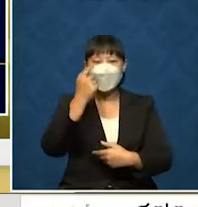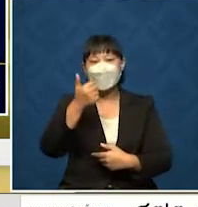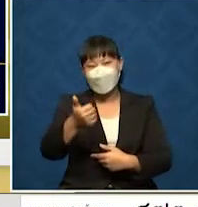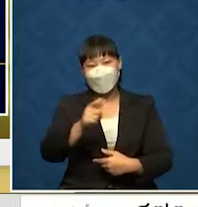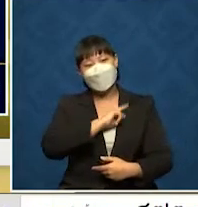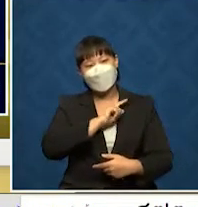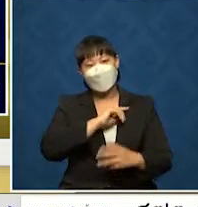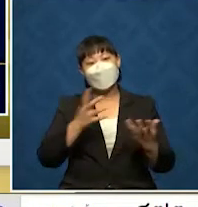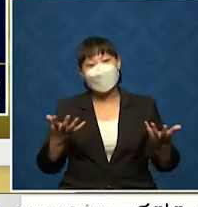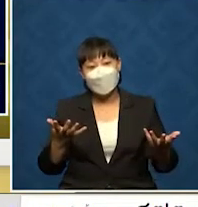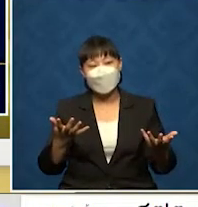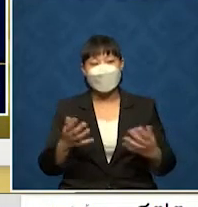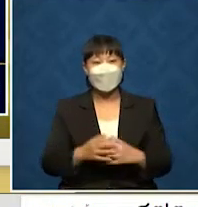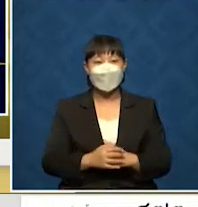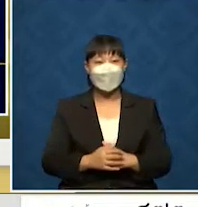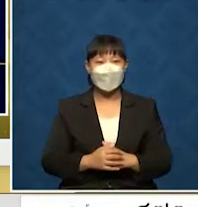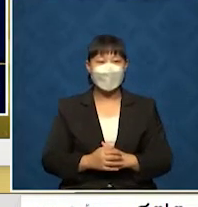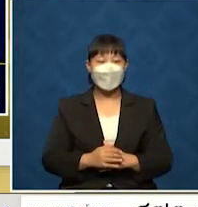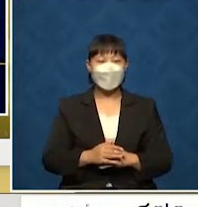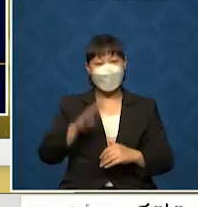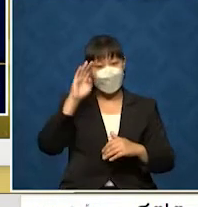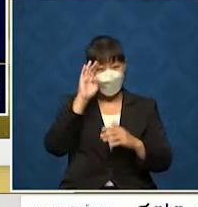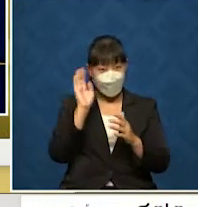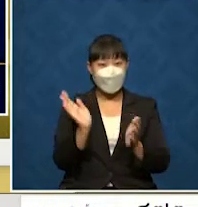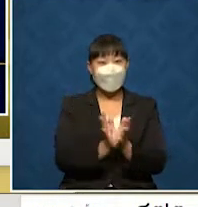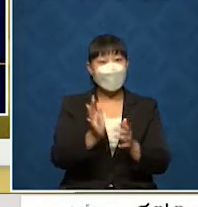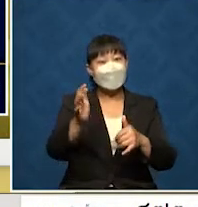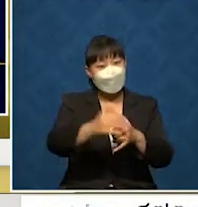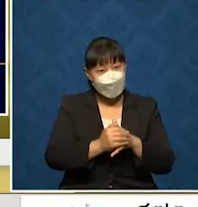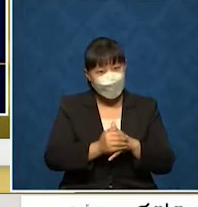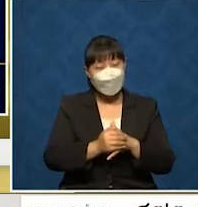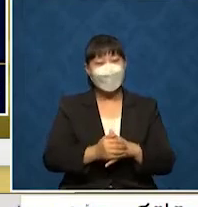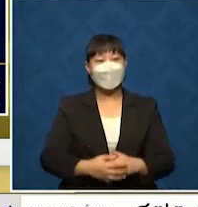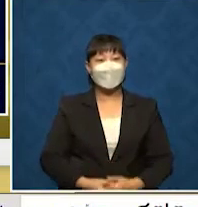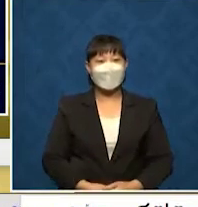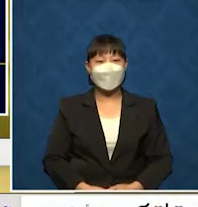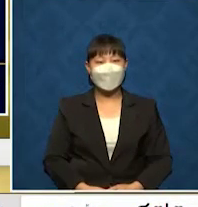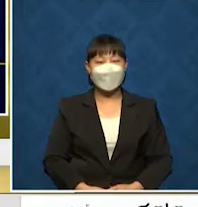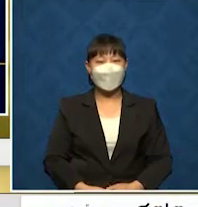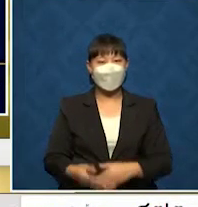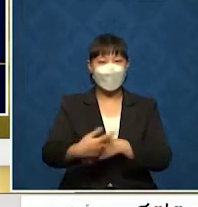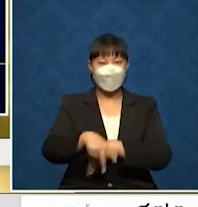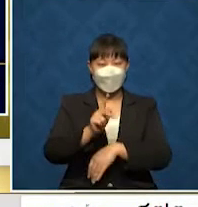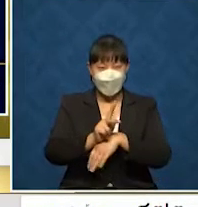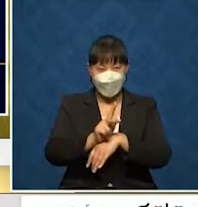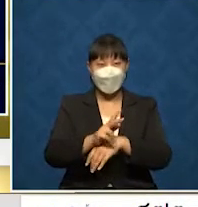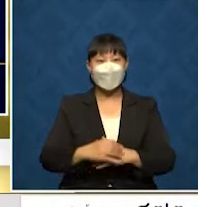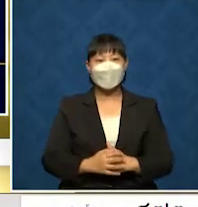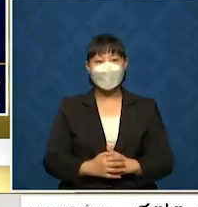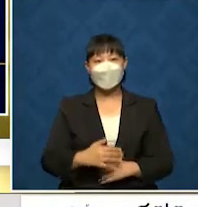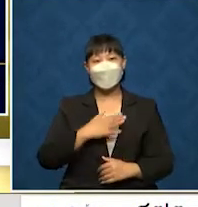ชอบเพราะถูกเจ้าหน้าที่หรือทางการได้ดำเนินการ ท่านประธานที่เคารพครับผ